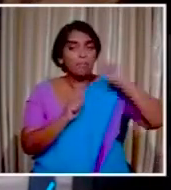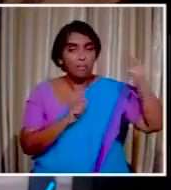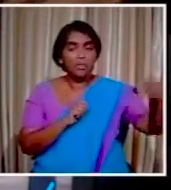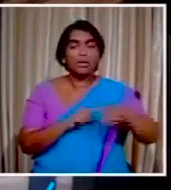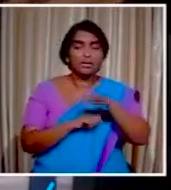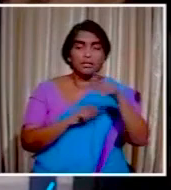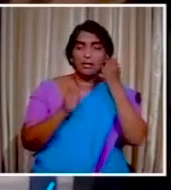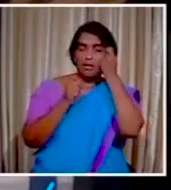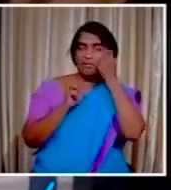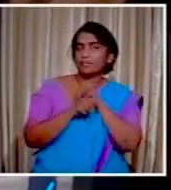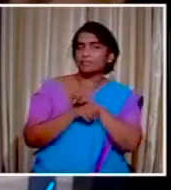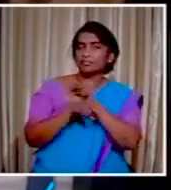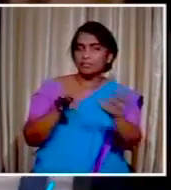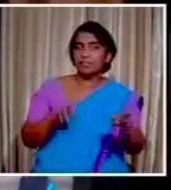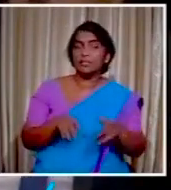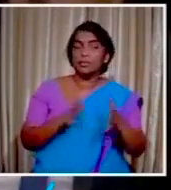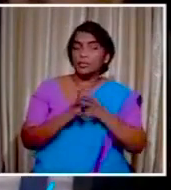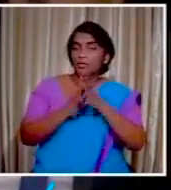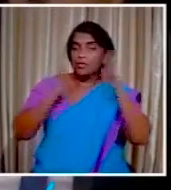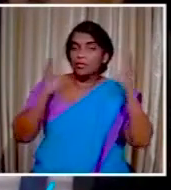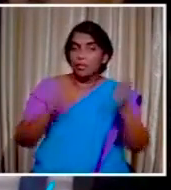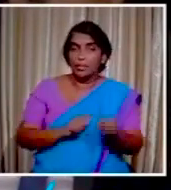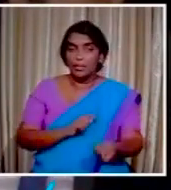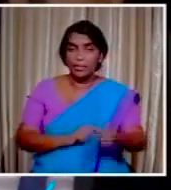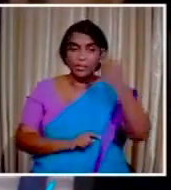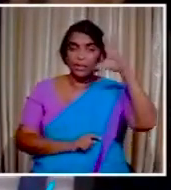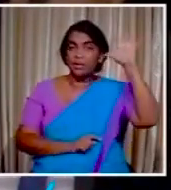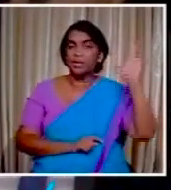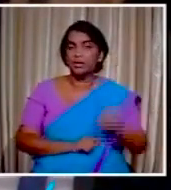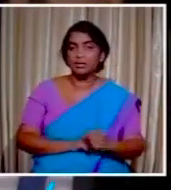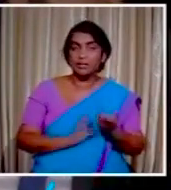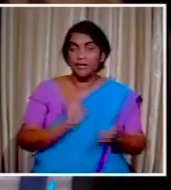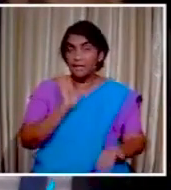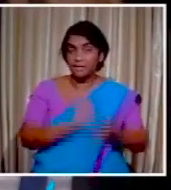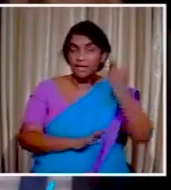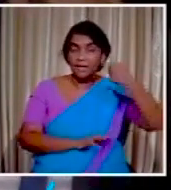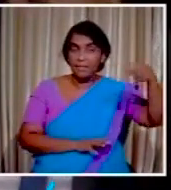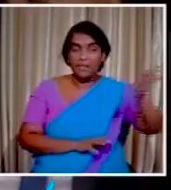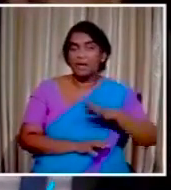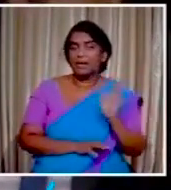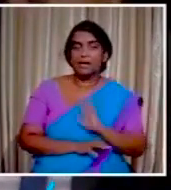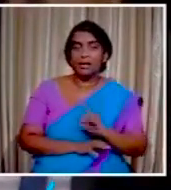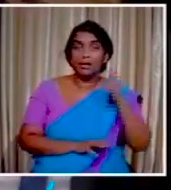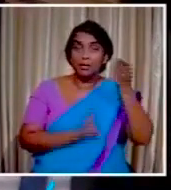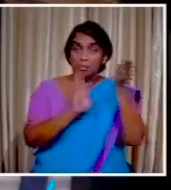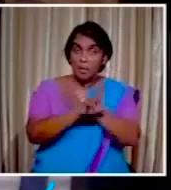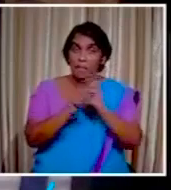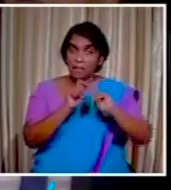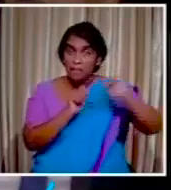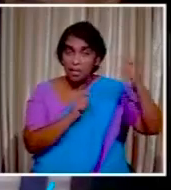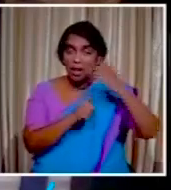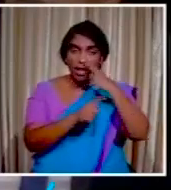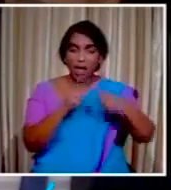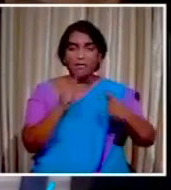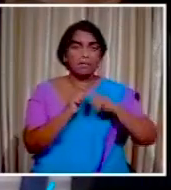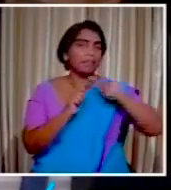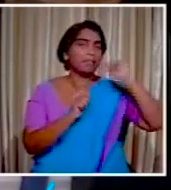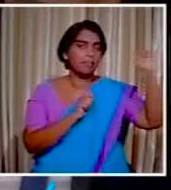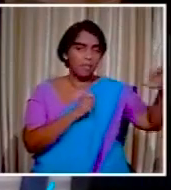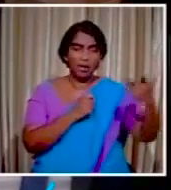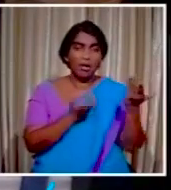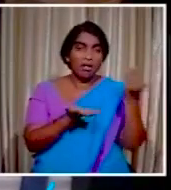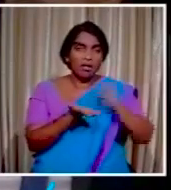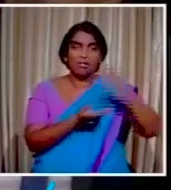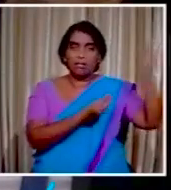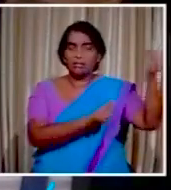සමාජයේ මතයක් හදලා තියෙනවා. අන්න විශාල වැඩි මුදලකට ගේනවා කියලා. විශාල වැඩි මුදලකට නෙවෙයි. ඔවුන්ගේ පරණ මුදල් වල කොටසකුත් අපි ගෙවන්න ඕන නැත්නම් ඔවුන් දෙන්නේ